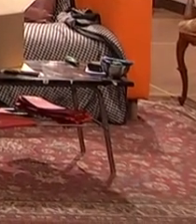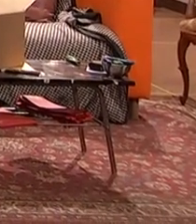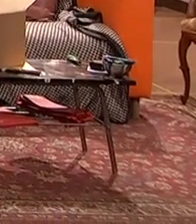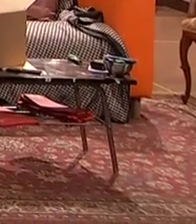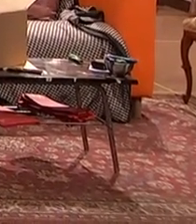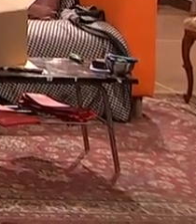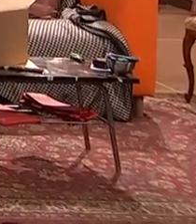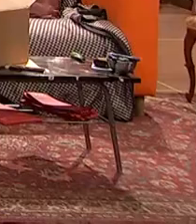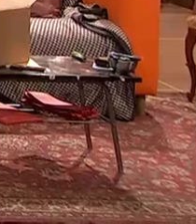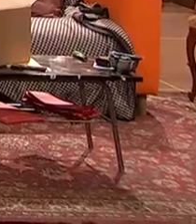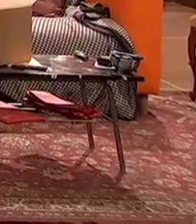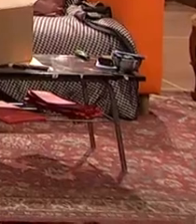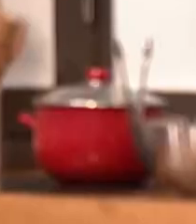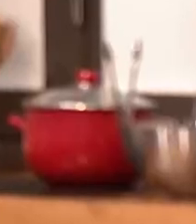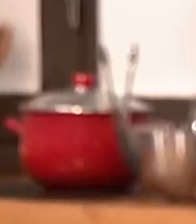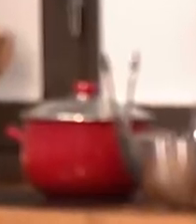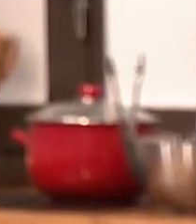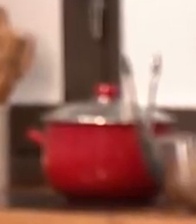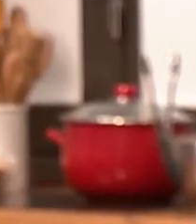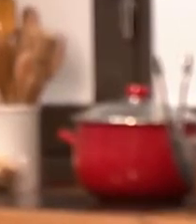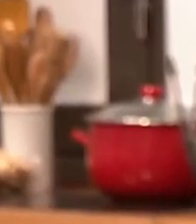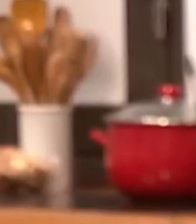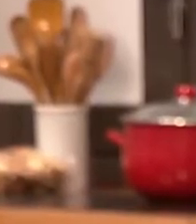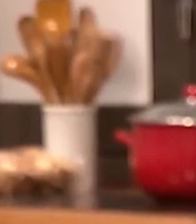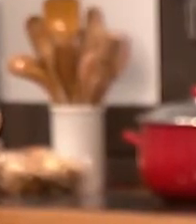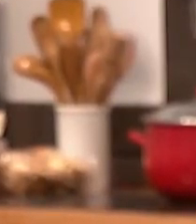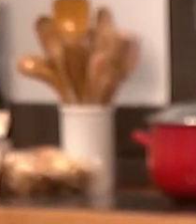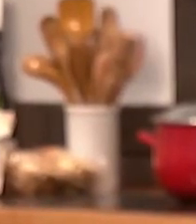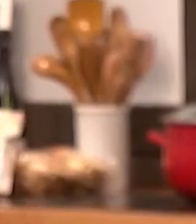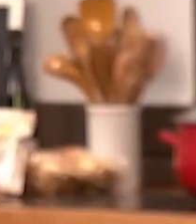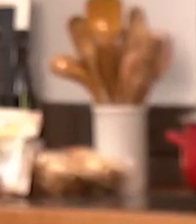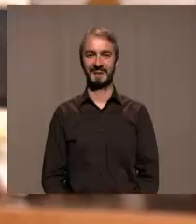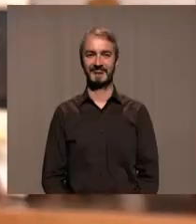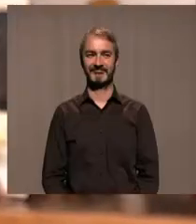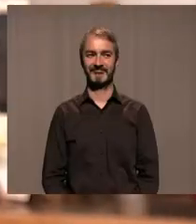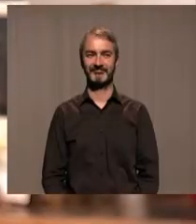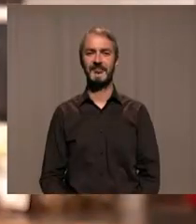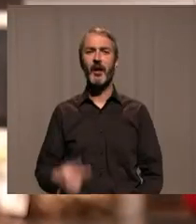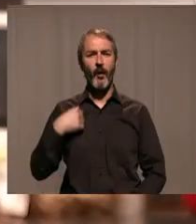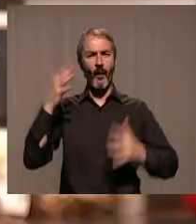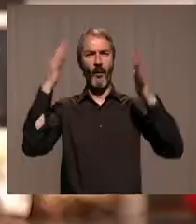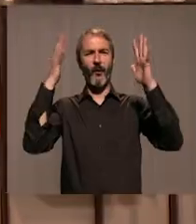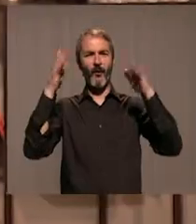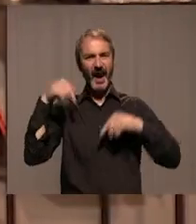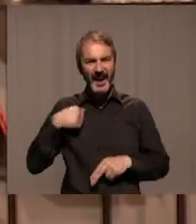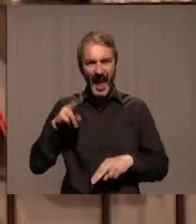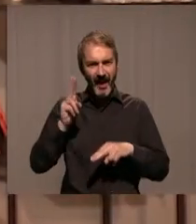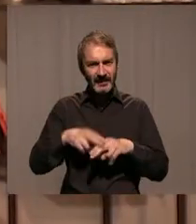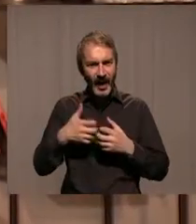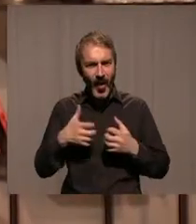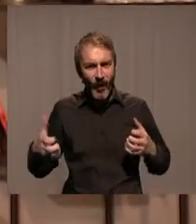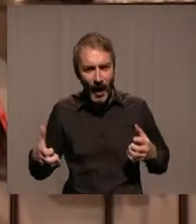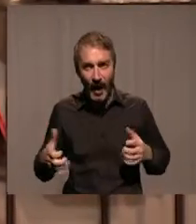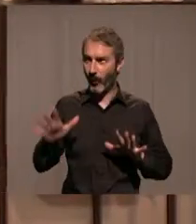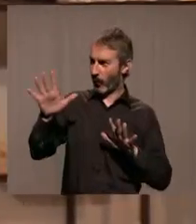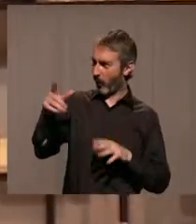Bravo, bravo, bravo, bravo. Aplaudiments pregravats per aquest duet. Escolta, Maria, no dura gaire la festa aquesta? A veure, si he